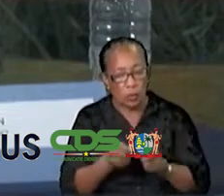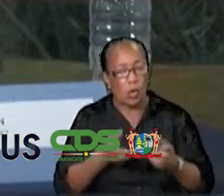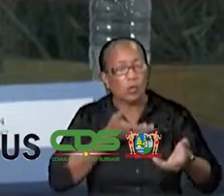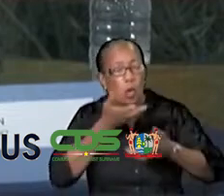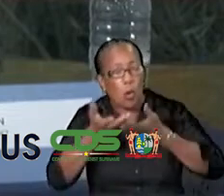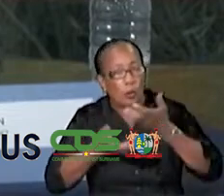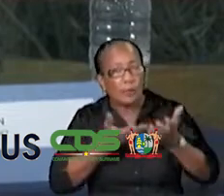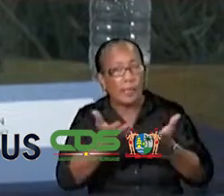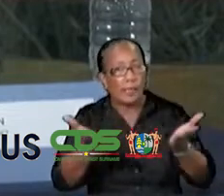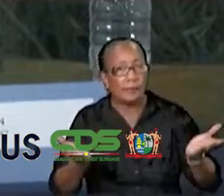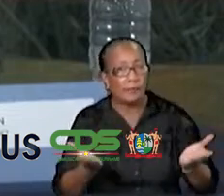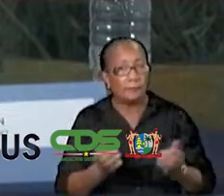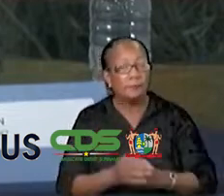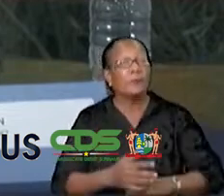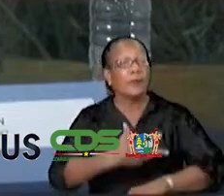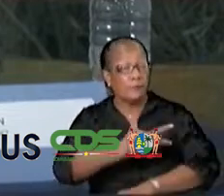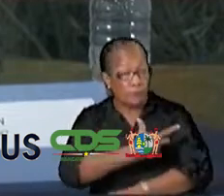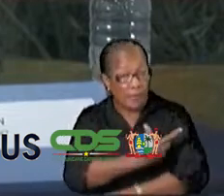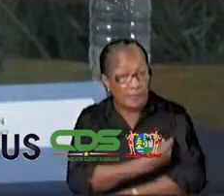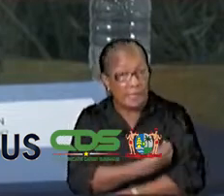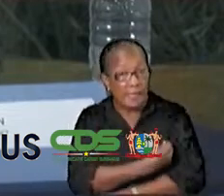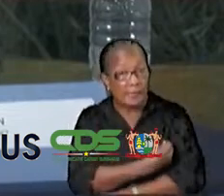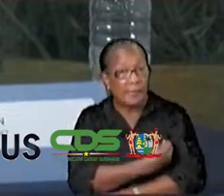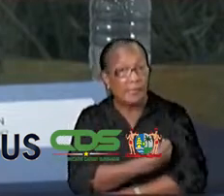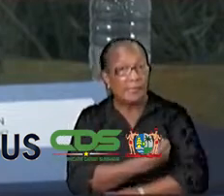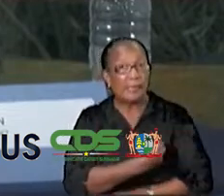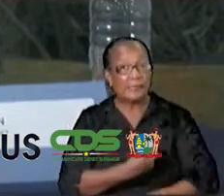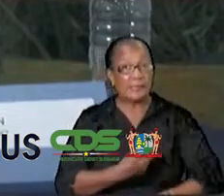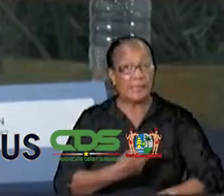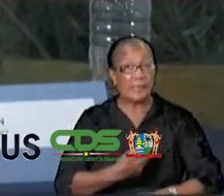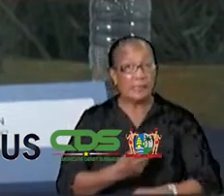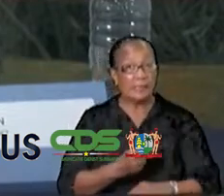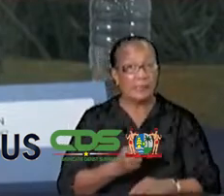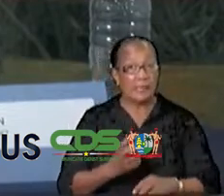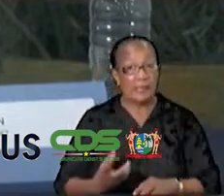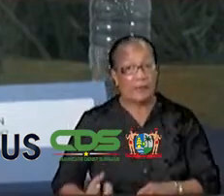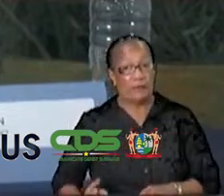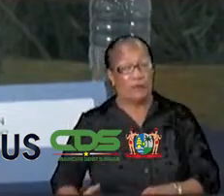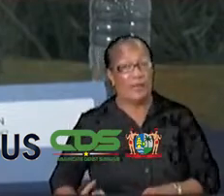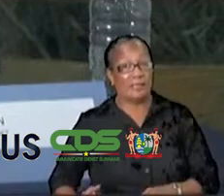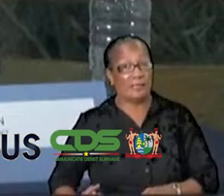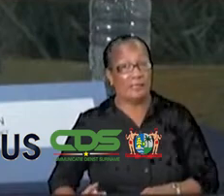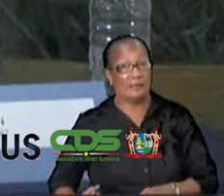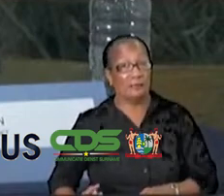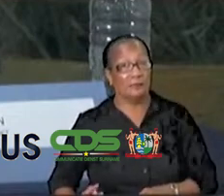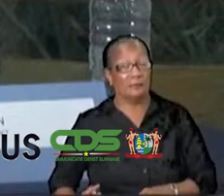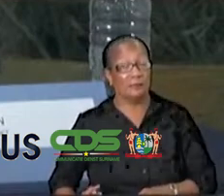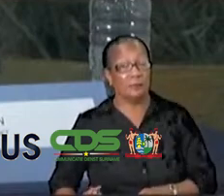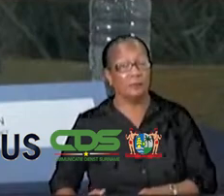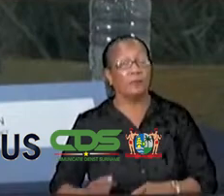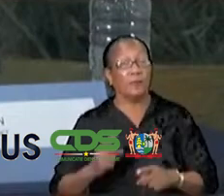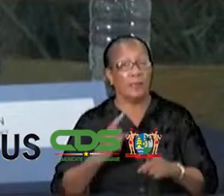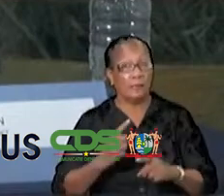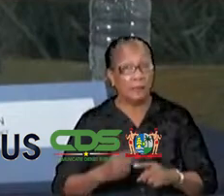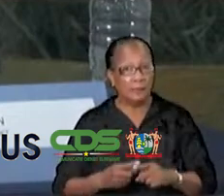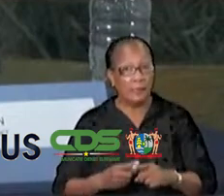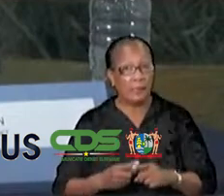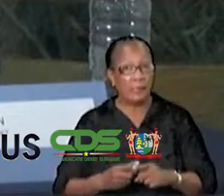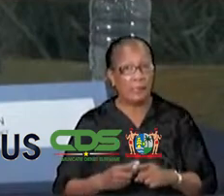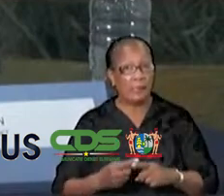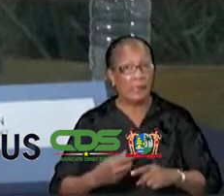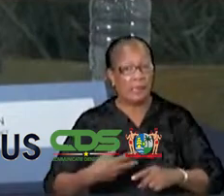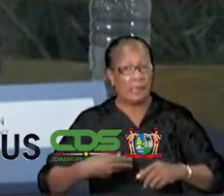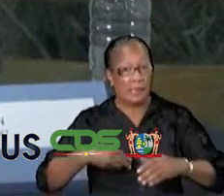Maar een vaccin is een nabootsing van een infectie. En die bereidt het lichaam